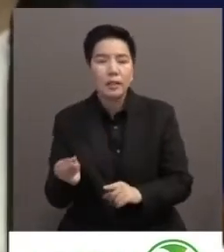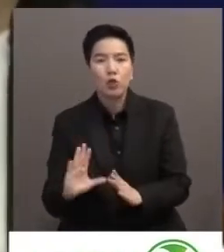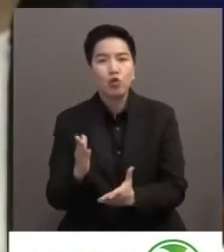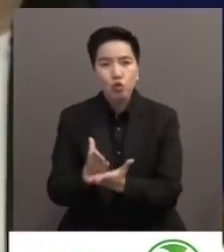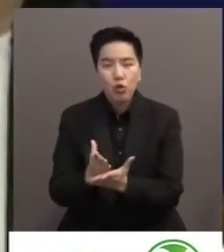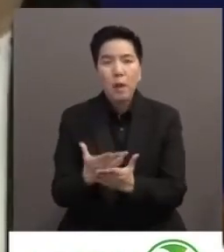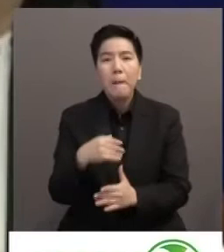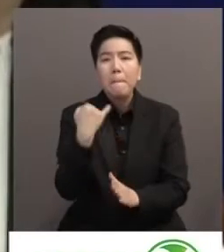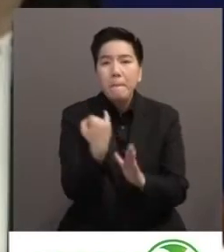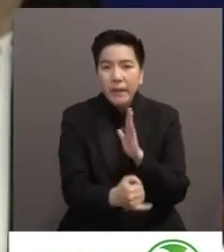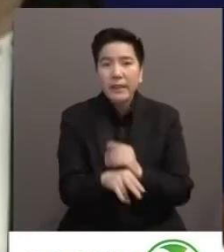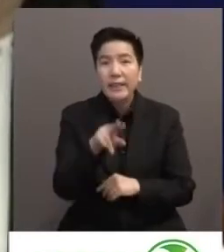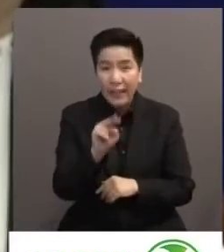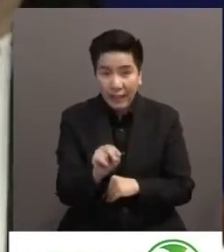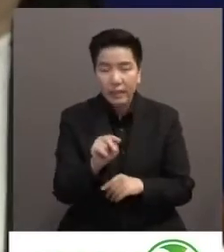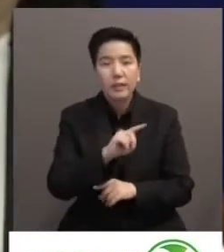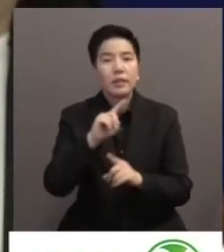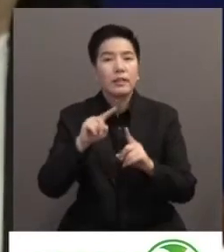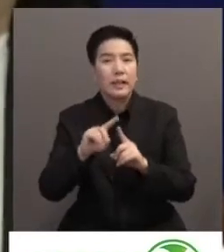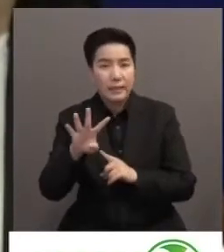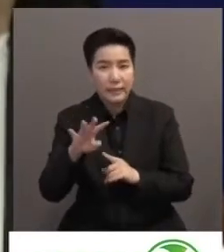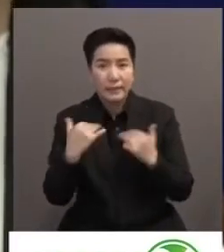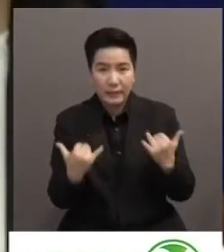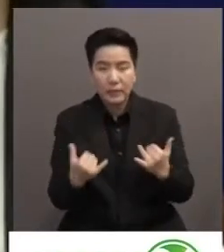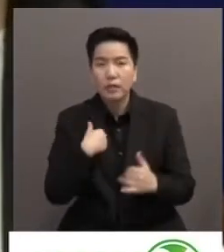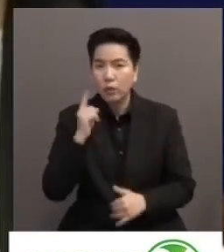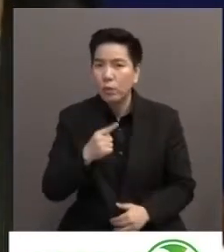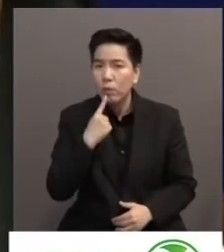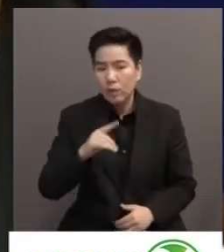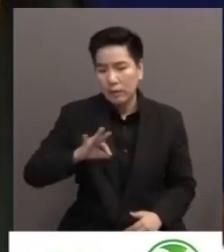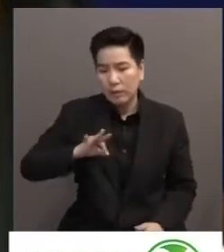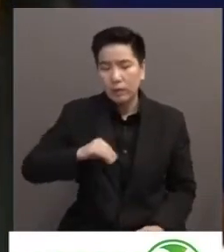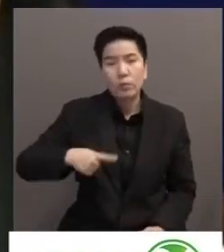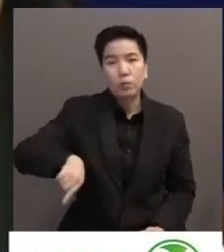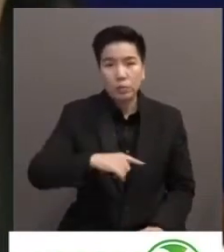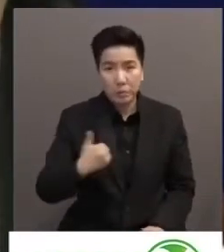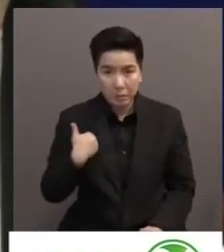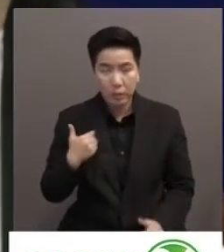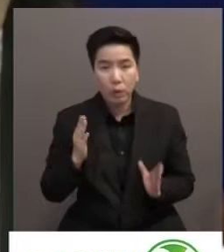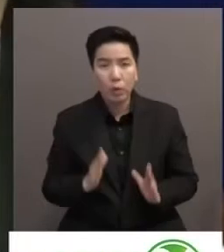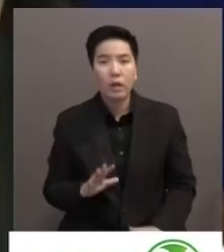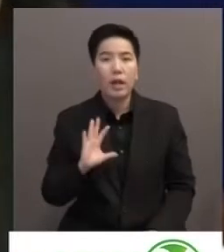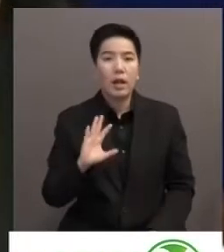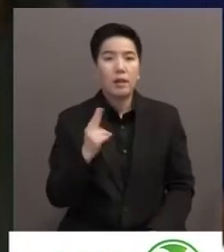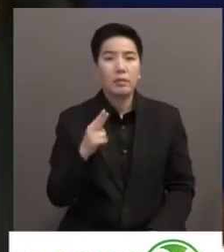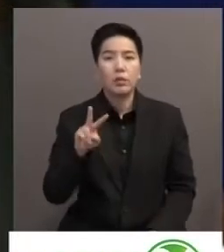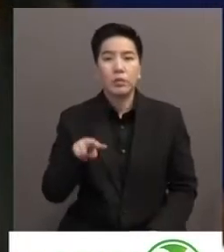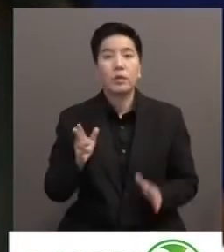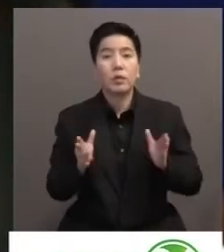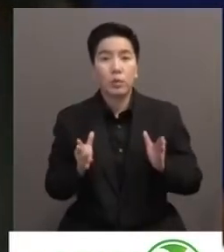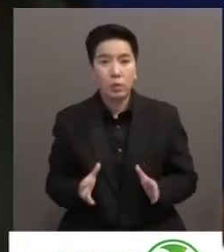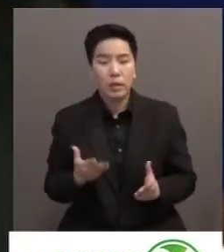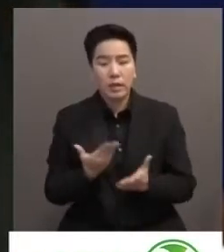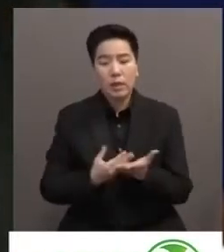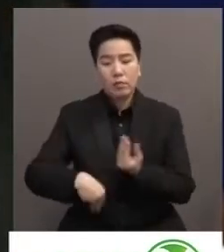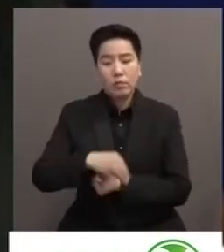องผิดนัดชำระหนี้ในงวดที่4ด้วยปัจจุบันต้องบอกคุณผู้ชมนะคะว่าสมาชิกสหกรณ์มีทั้งหมด 52,000 กว่าคนค่ะมียอ